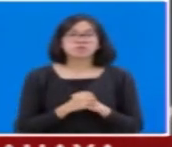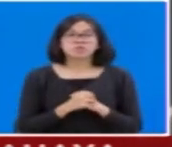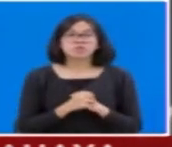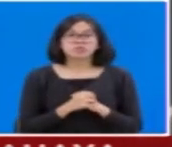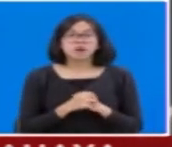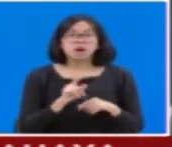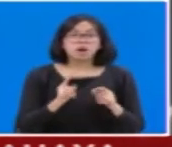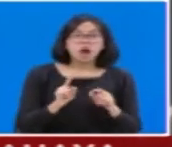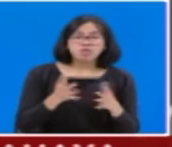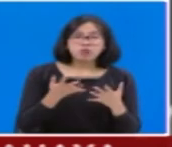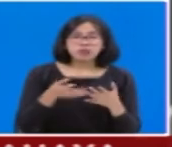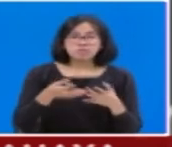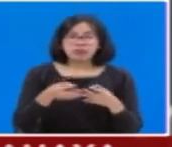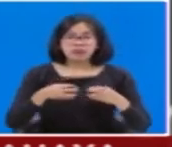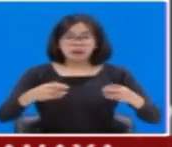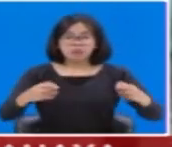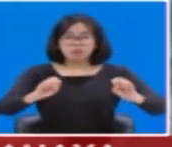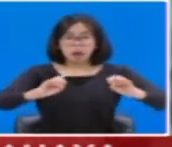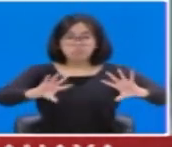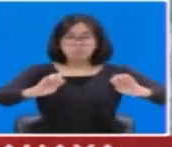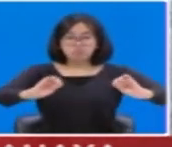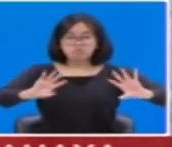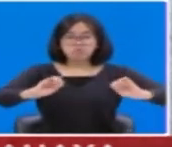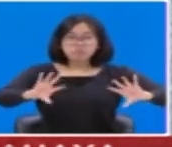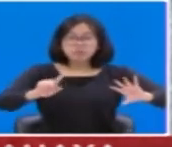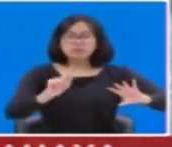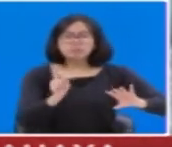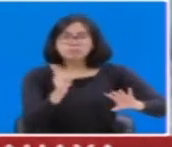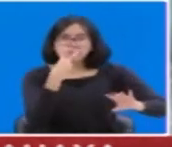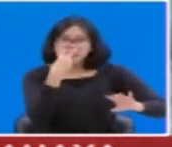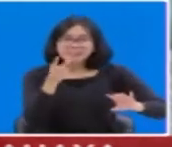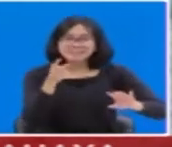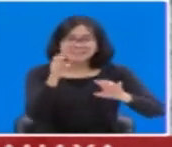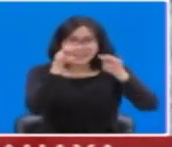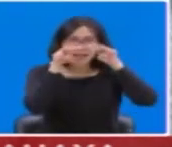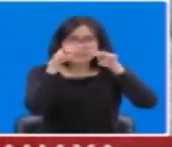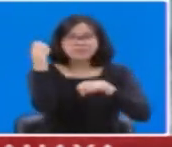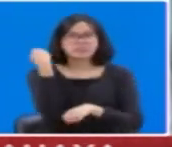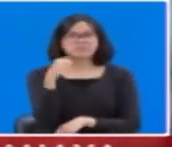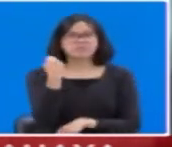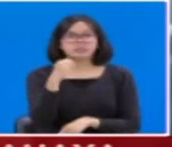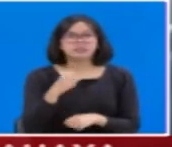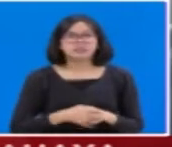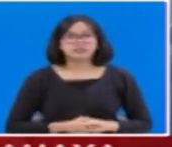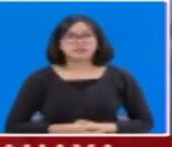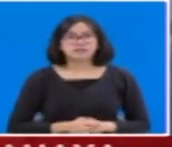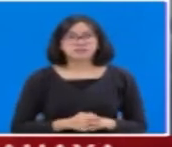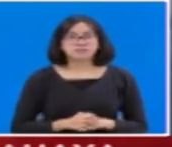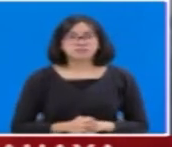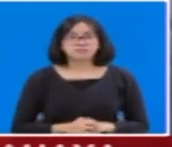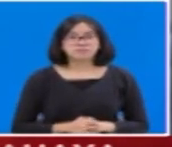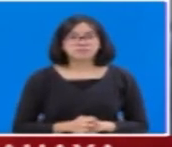menyalakan lampu karena jarak pandang yang cukup tertutupi. Dan Loki, kemarin beberapa hari